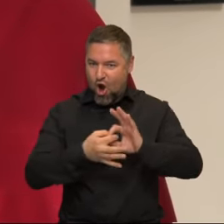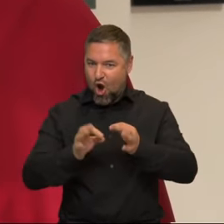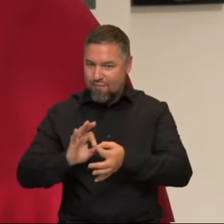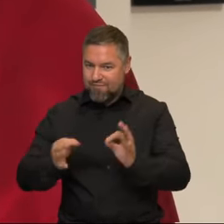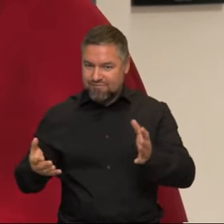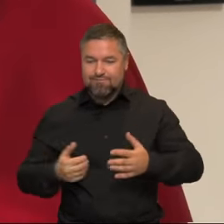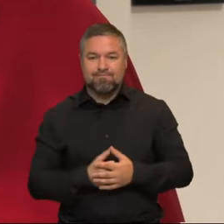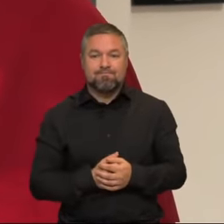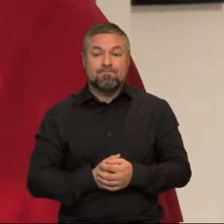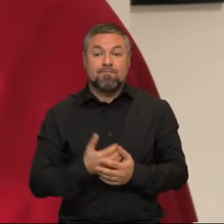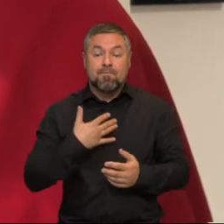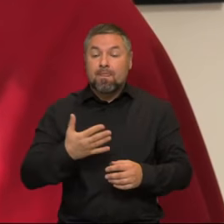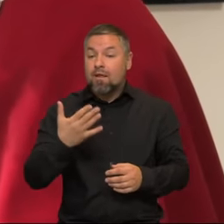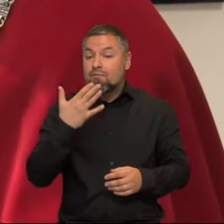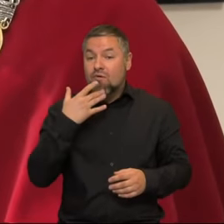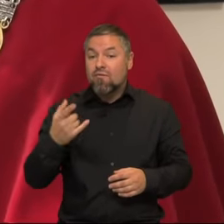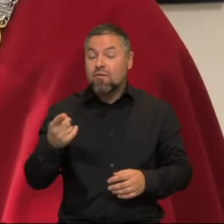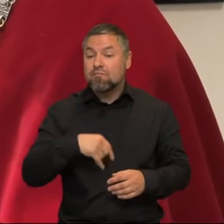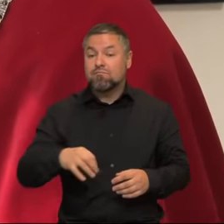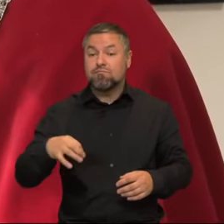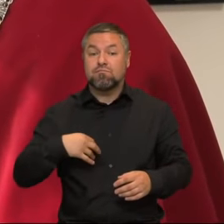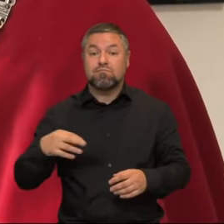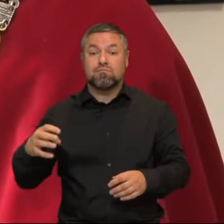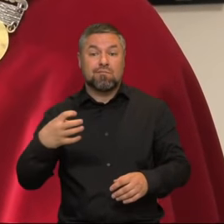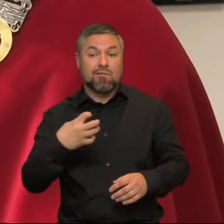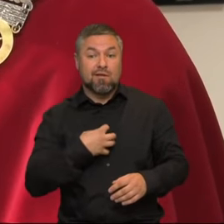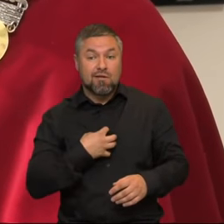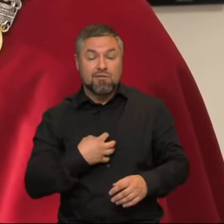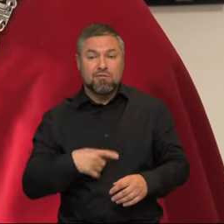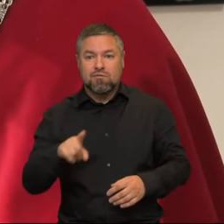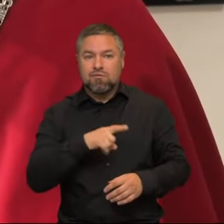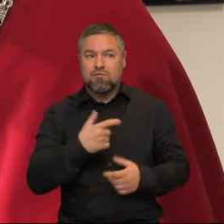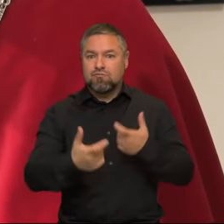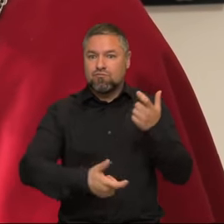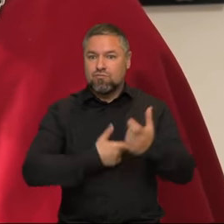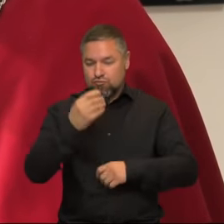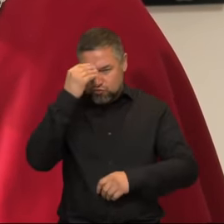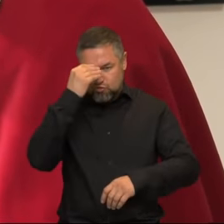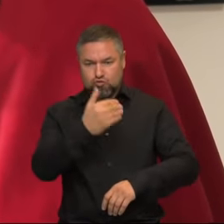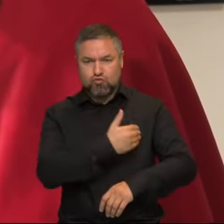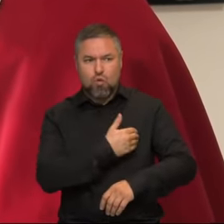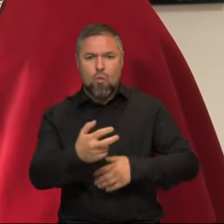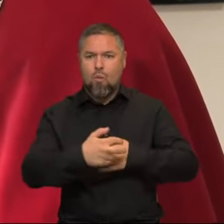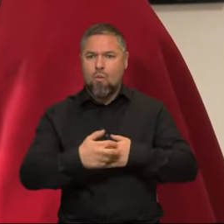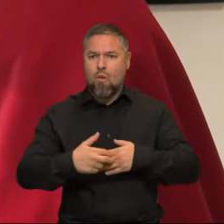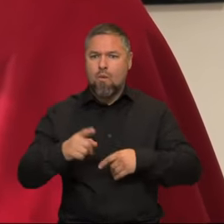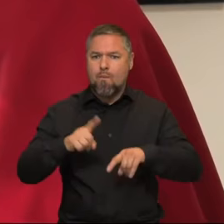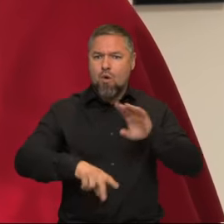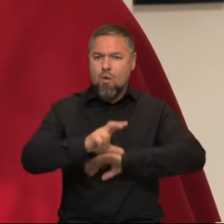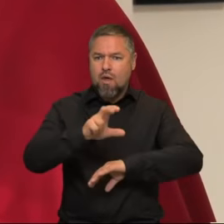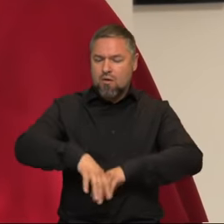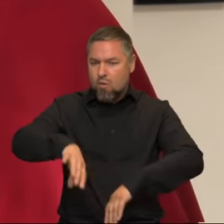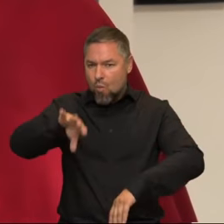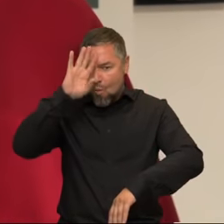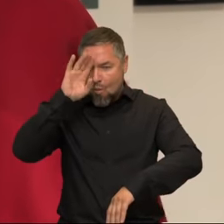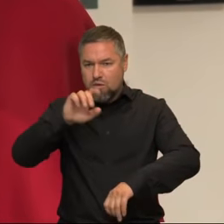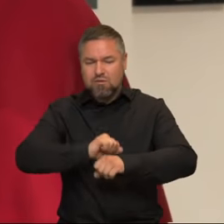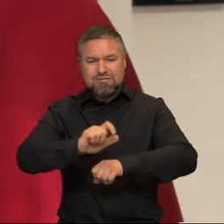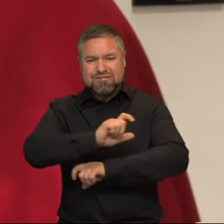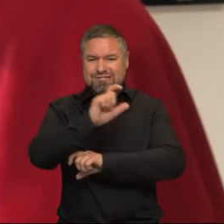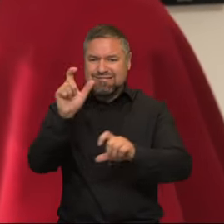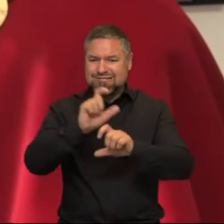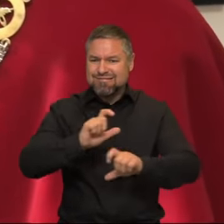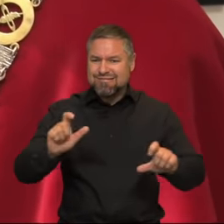olimpijskiego. Jak wspomniał magnificencja rektor, interdyscyplinarna szkoła doktorska Politechniki Łódzkiej jest